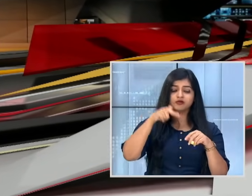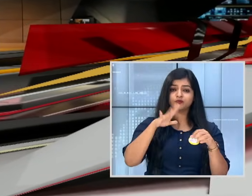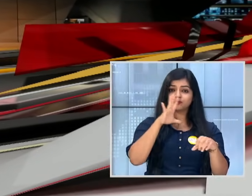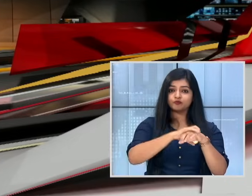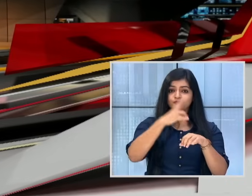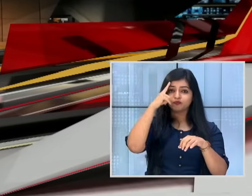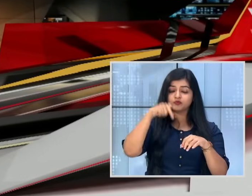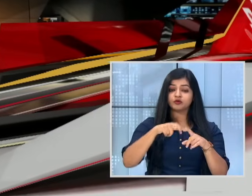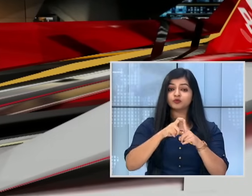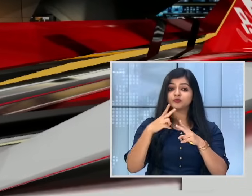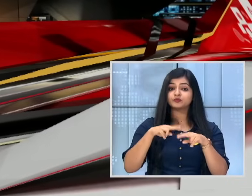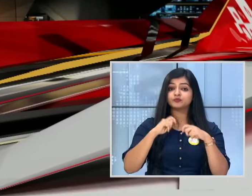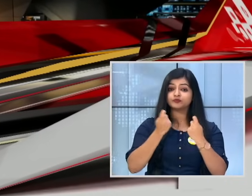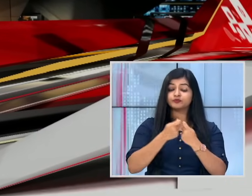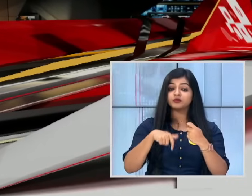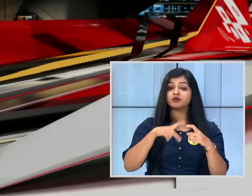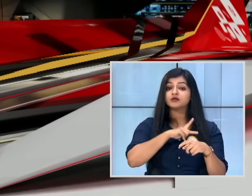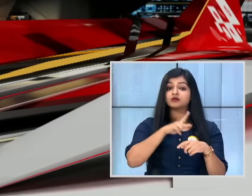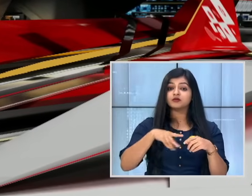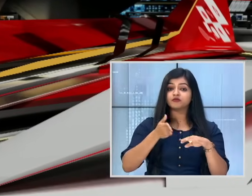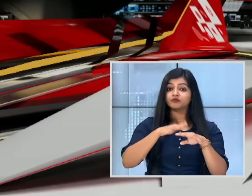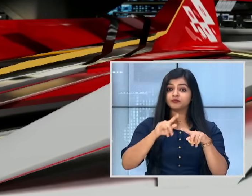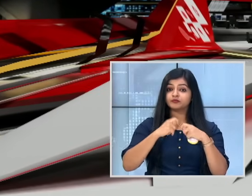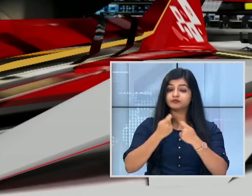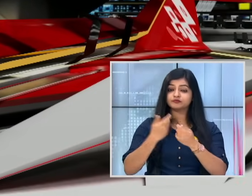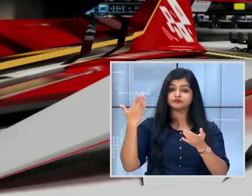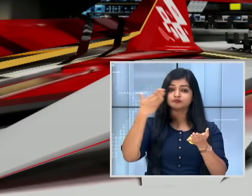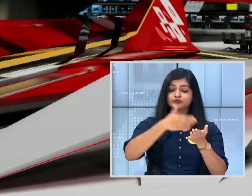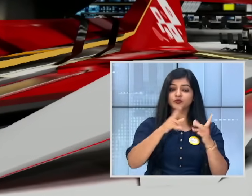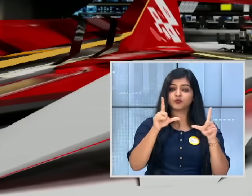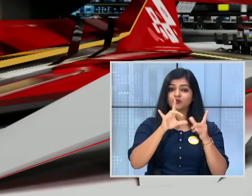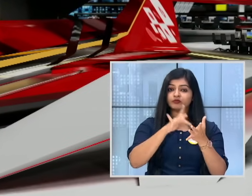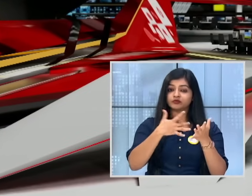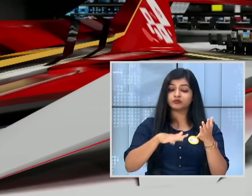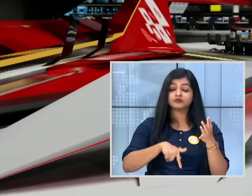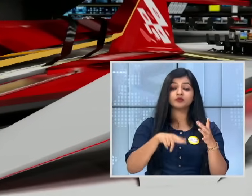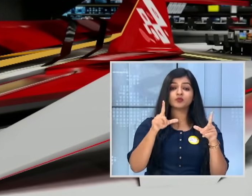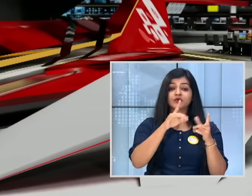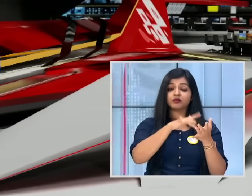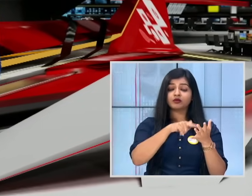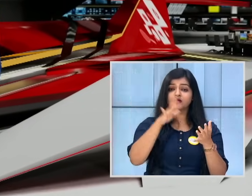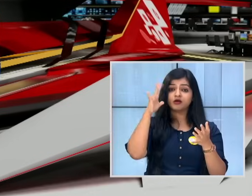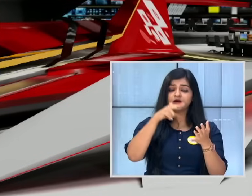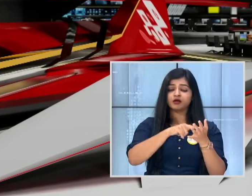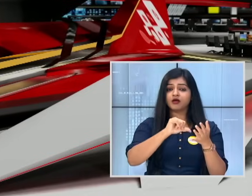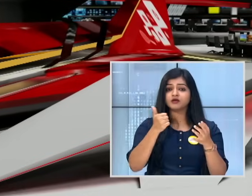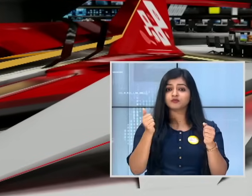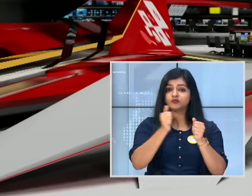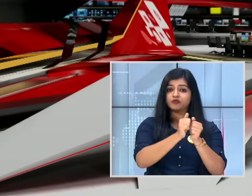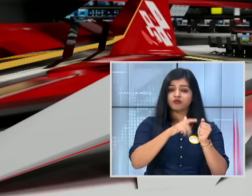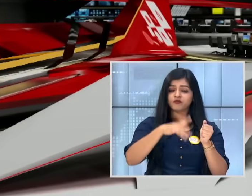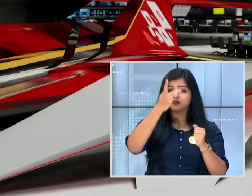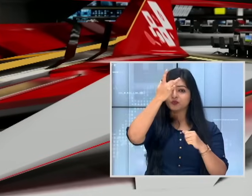പിടികൂടാനുള്ള ദൗത്യത്തിൽ പങ്കെടുക്കാൻ കർണാടക വനം വകുപ്പ് സംഘം വയനാട്ടിലെത്തി. ബേലൂർ മഖനെയോടൊപ്പം മോഴയാനയുള്ളത് ദൗത്യത്തിന് വെല്ലുവിളിയാവുകയാണ്.